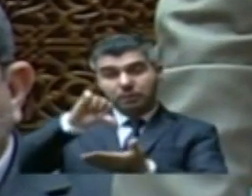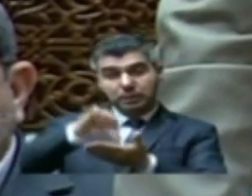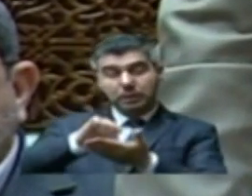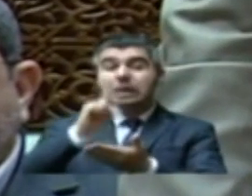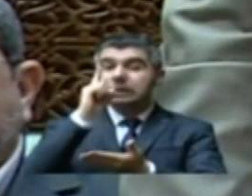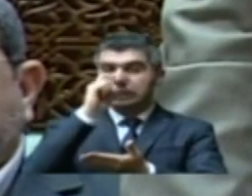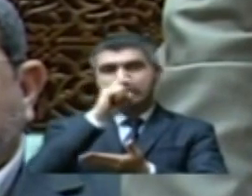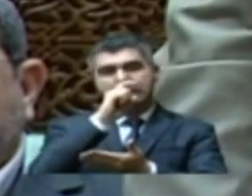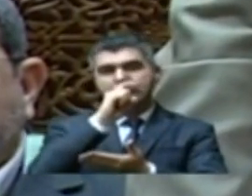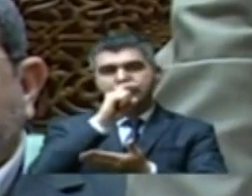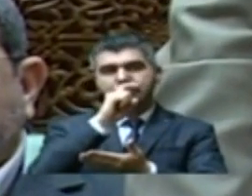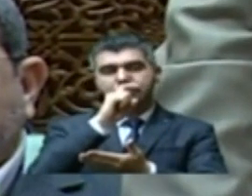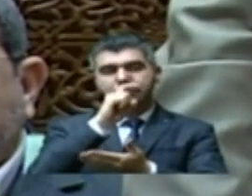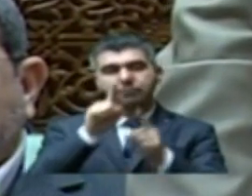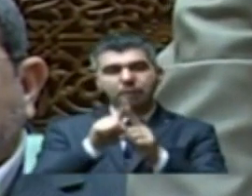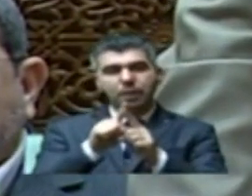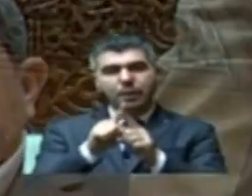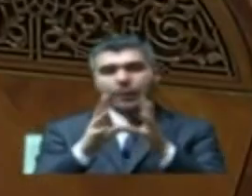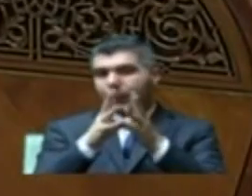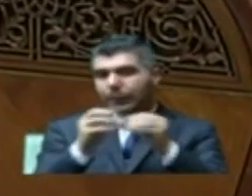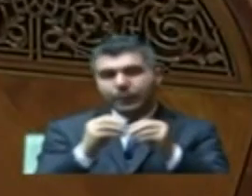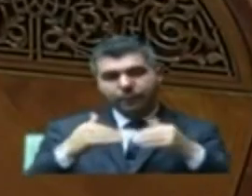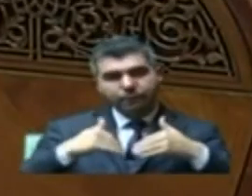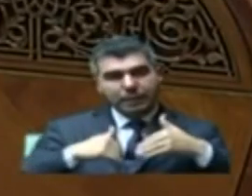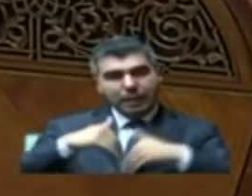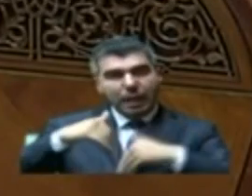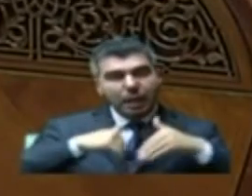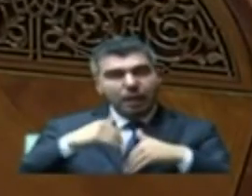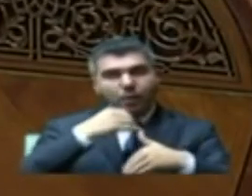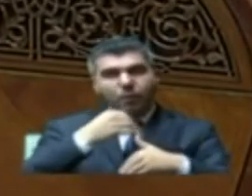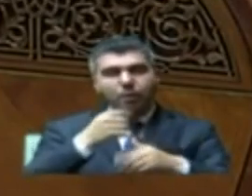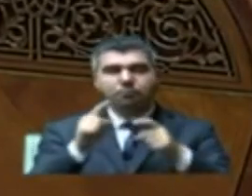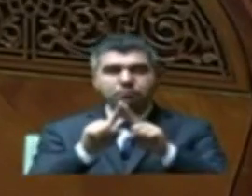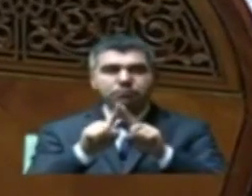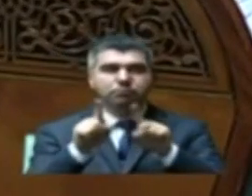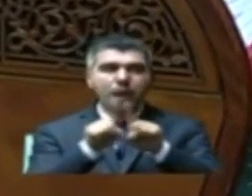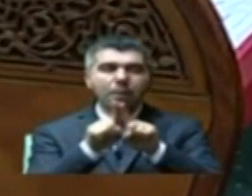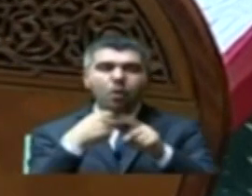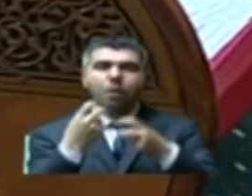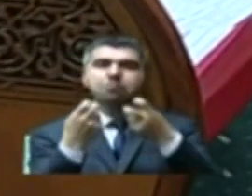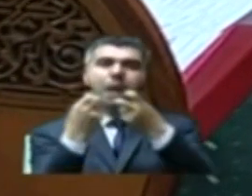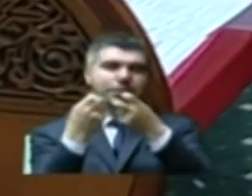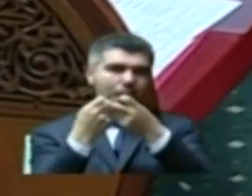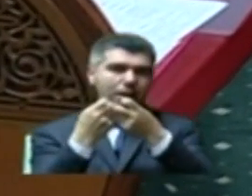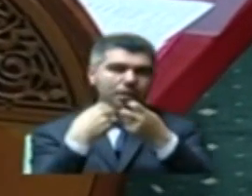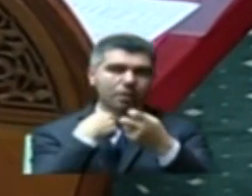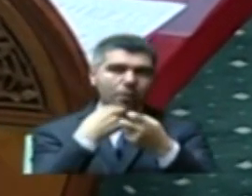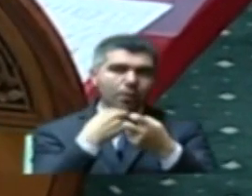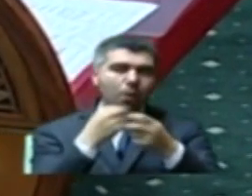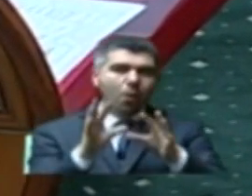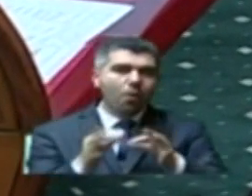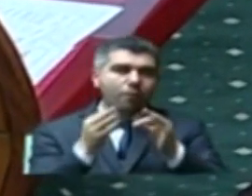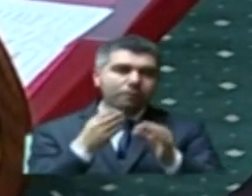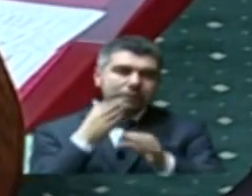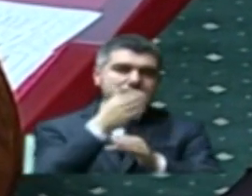الوسط الحضري لغياب البنية التحتية. وأنا سأذكر مثلا للأسف حيا عشته وأعيش من خلال